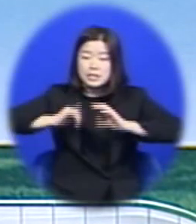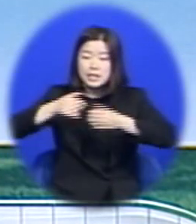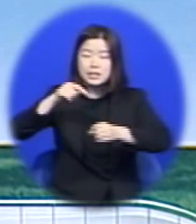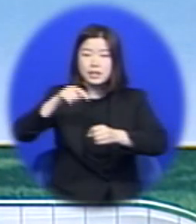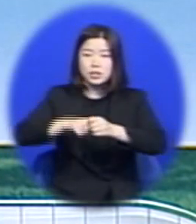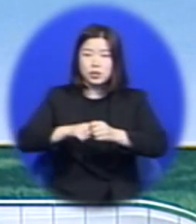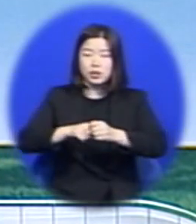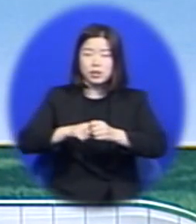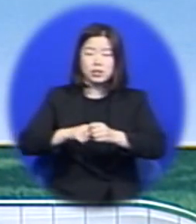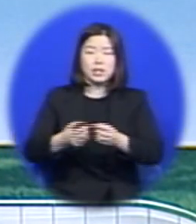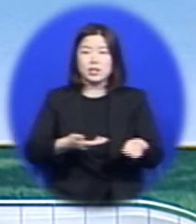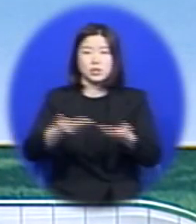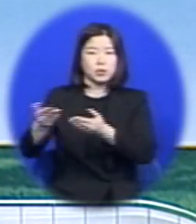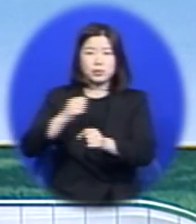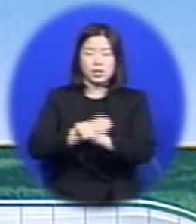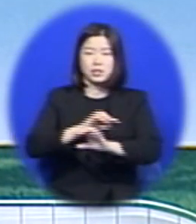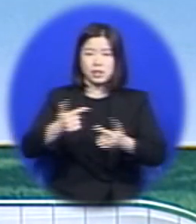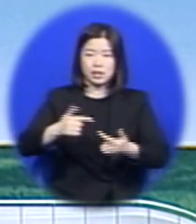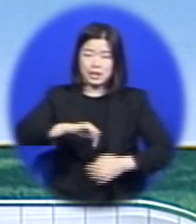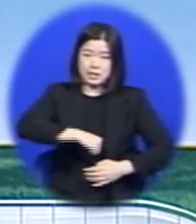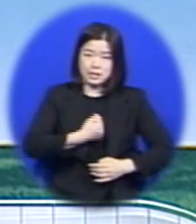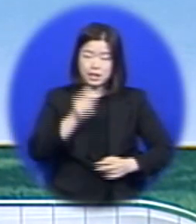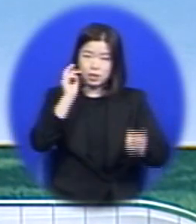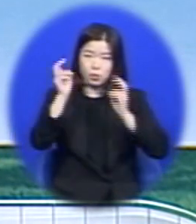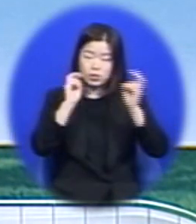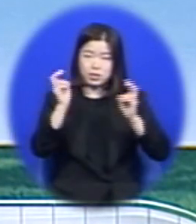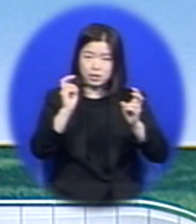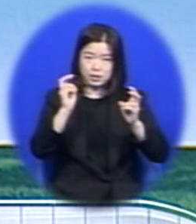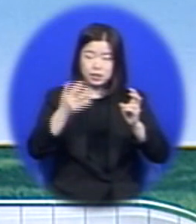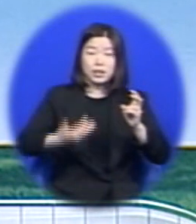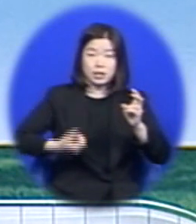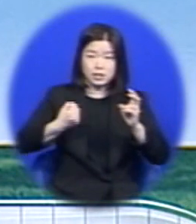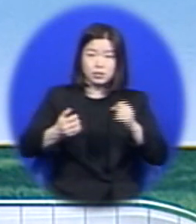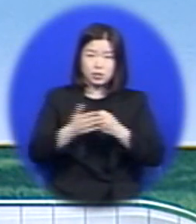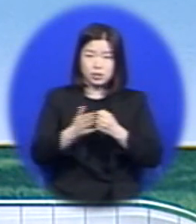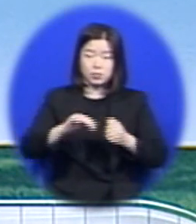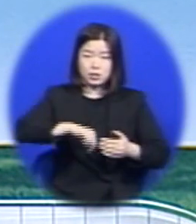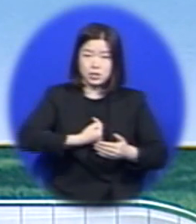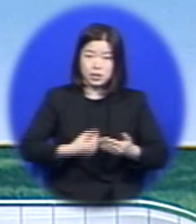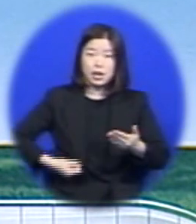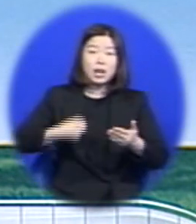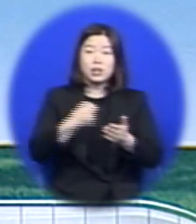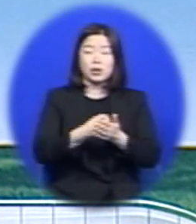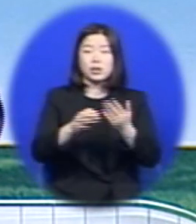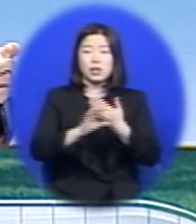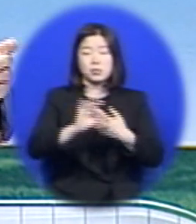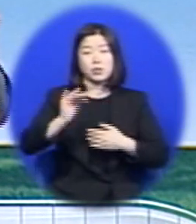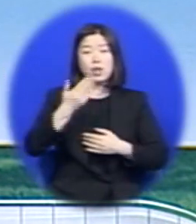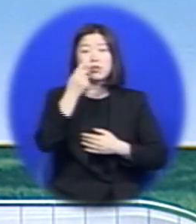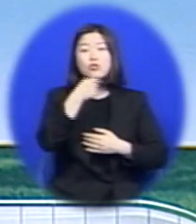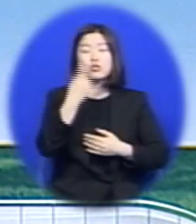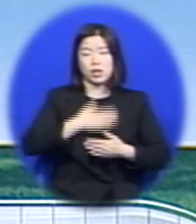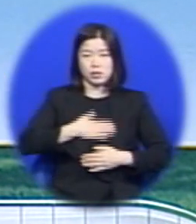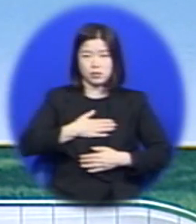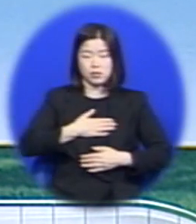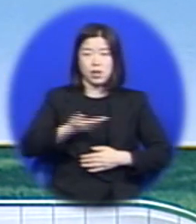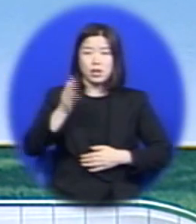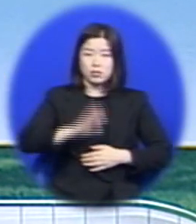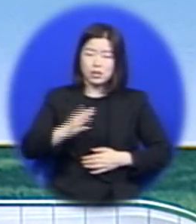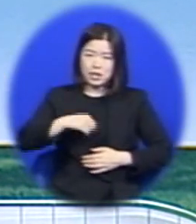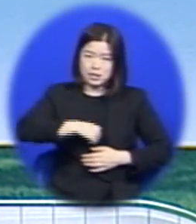자기는 자기 회사니까 자기가 결단하면 되는 줄 알았습니다. 그 다음날 자기가 믿던